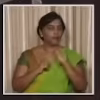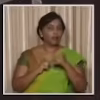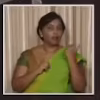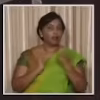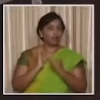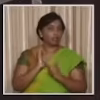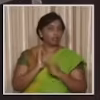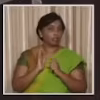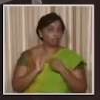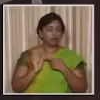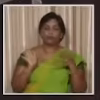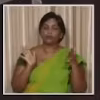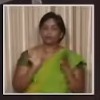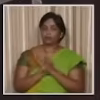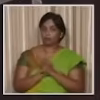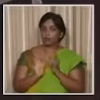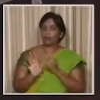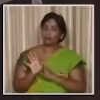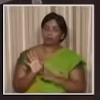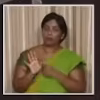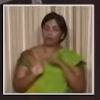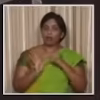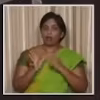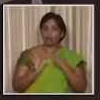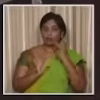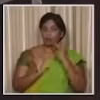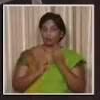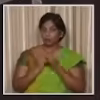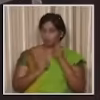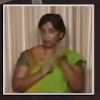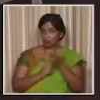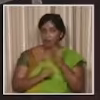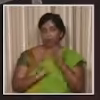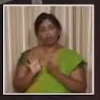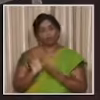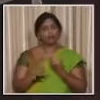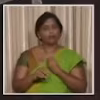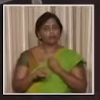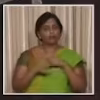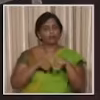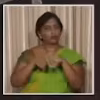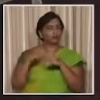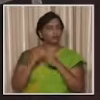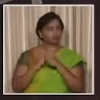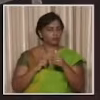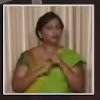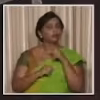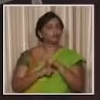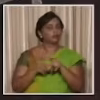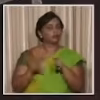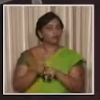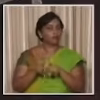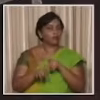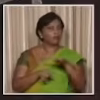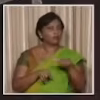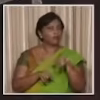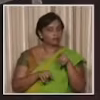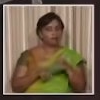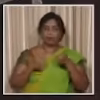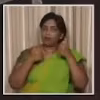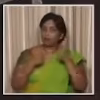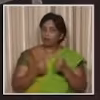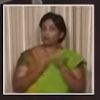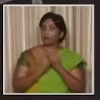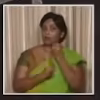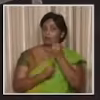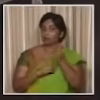නවීන තාක්ෂණයත් එක්ක අපි තරුණයන්ට අක්කර දෙක වගේ ඉඩමක් දෙන්න පුළුවන් නම් තරුණයෝ කැමති කෘෂිකර්මාන්තයට ඉතින් ඒ නිසා මේ ඉඩම් හරියට